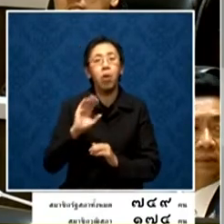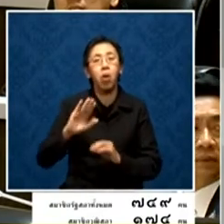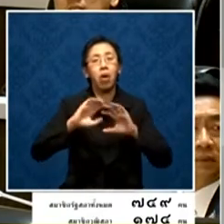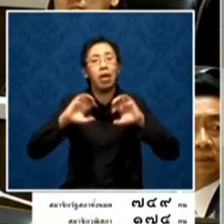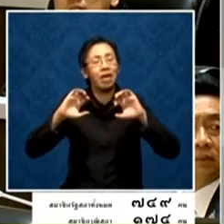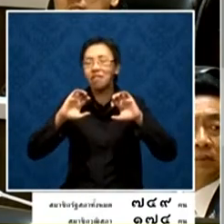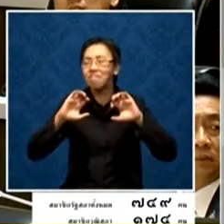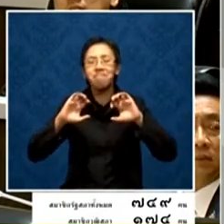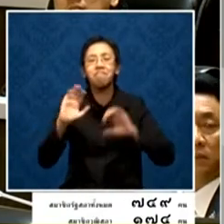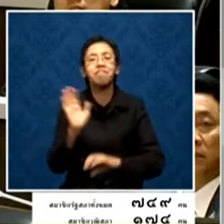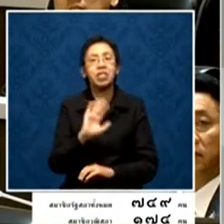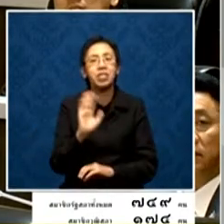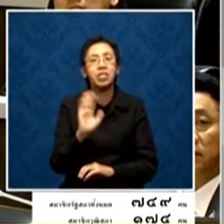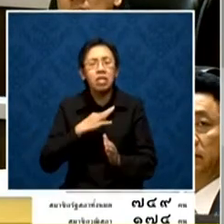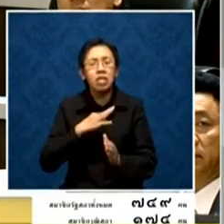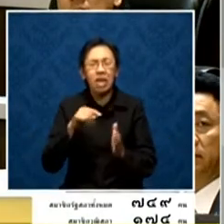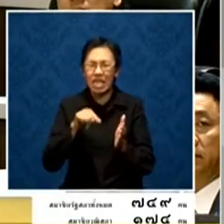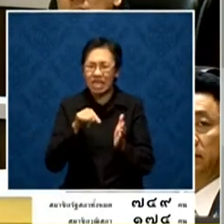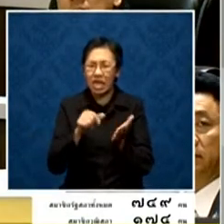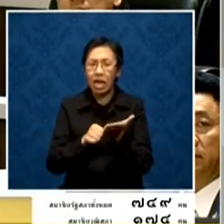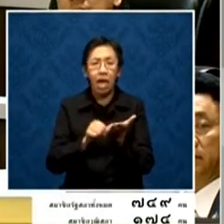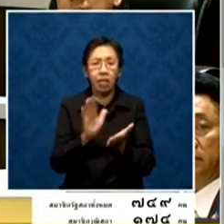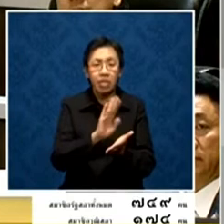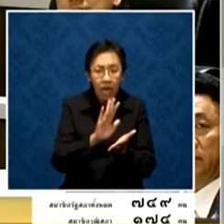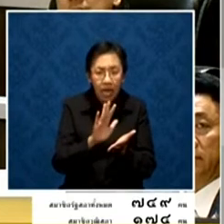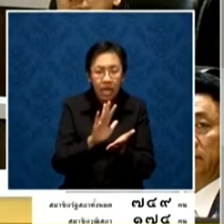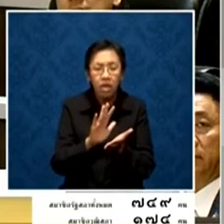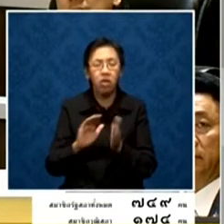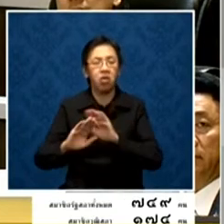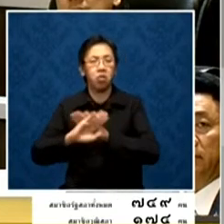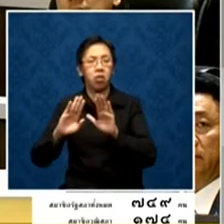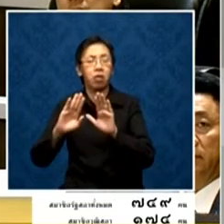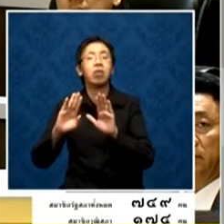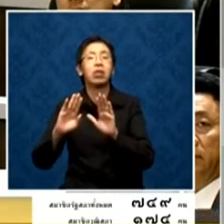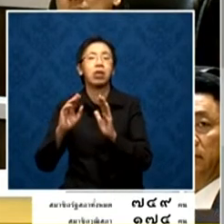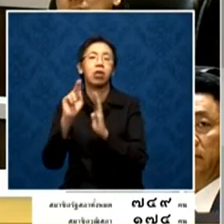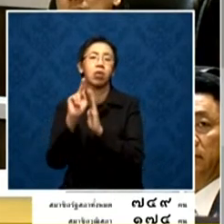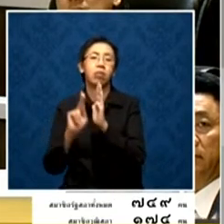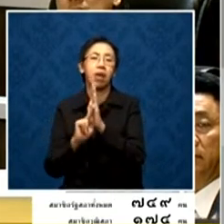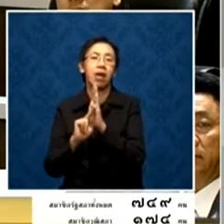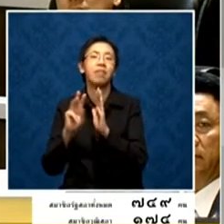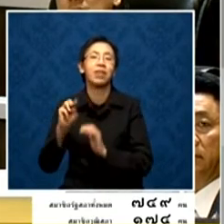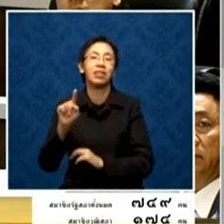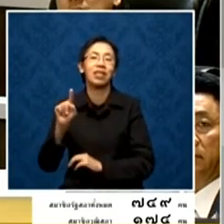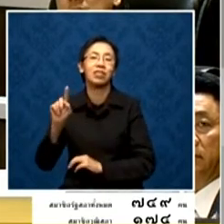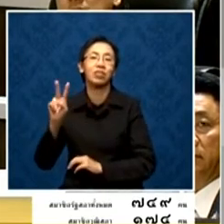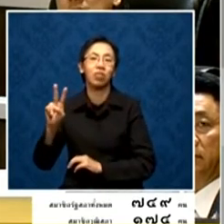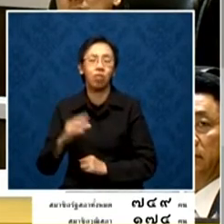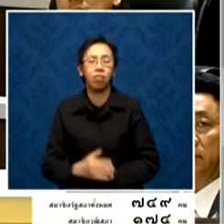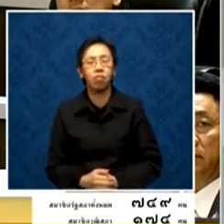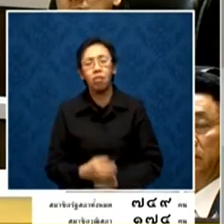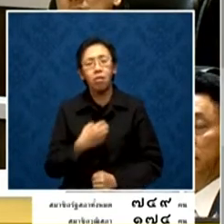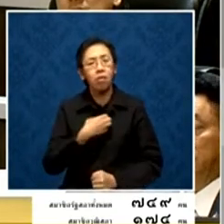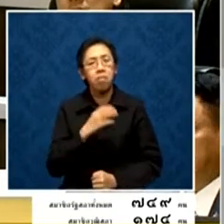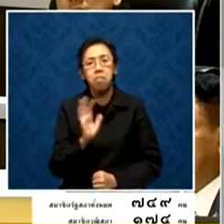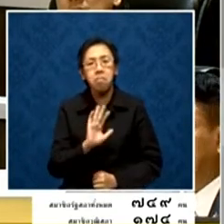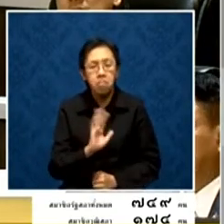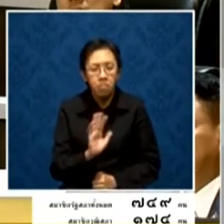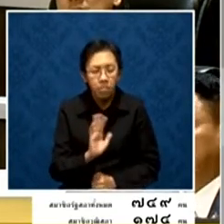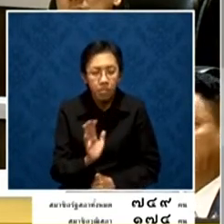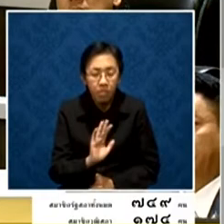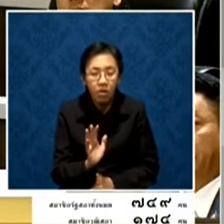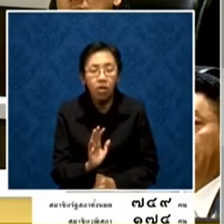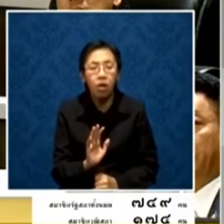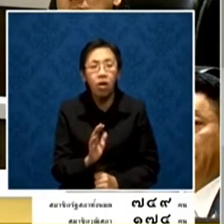ยนะครับภูมิใจไทยซึ่งเป็นโควต้าของภูมิใจไทยเพราะคุณชาดาพูดในนามภูมิใจไทยเลยเนี่ยนะครับเพื่อจะตอกย้ำในการต่อต้านการแก้ไขมาตรา